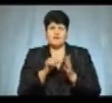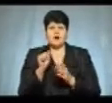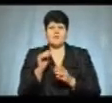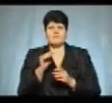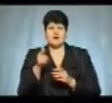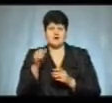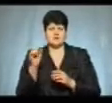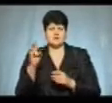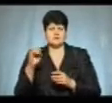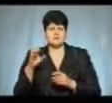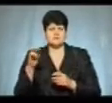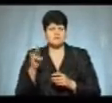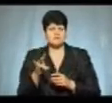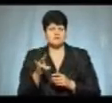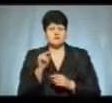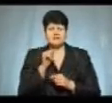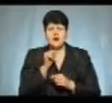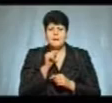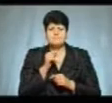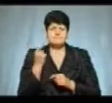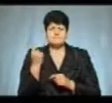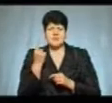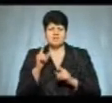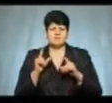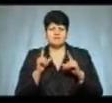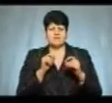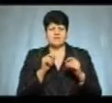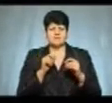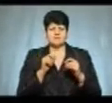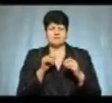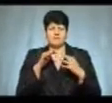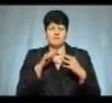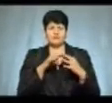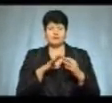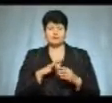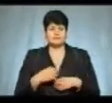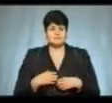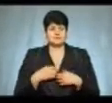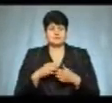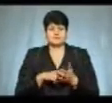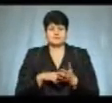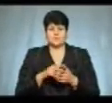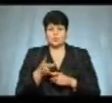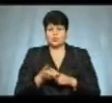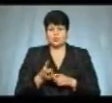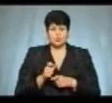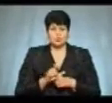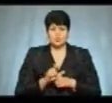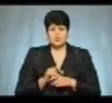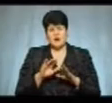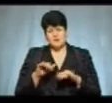Там перший виїзд бойовий, страшно було дуже. А потім помало так,